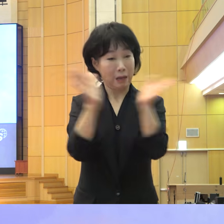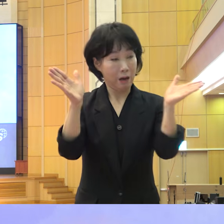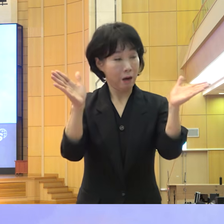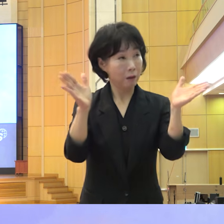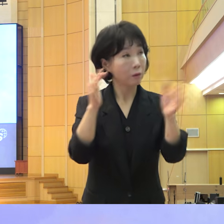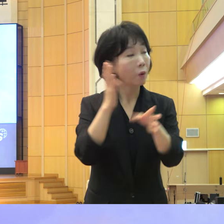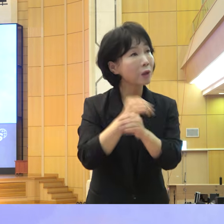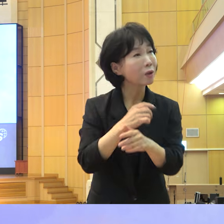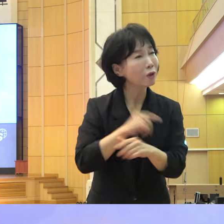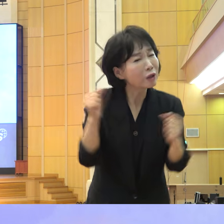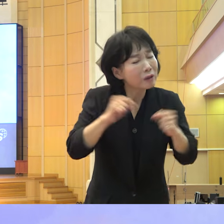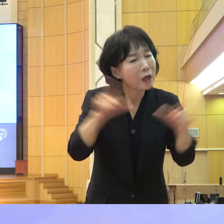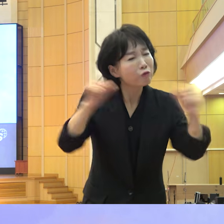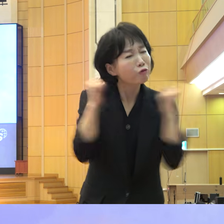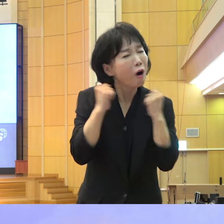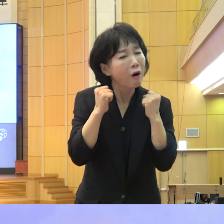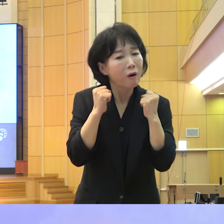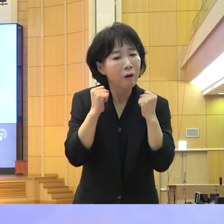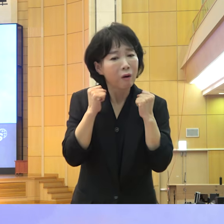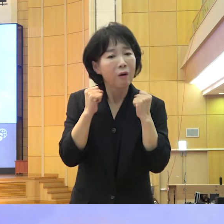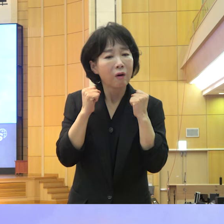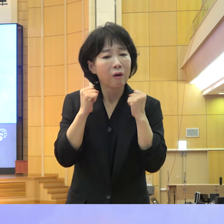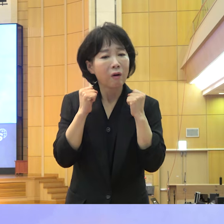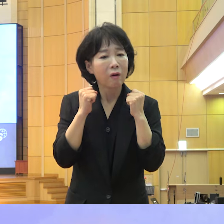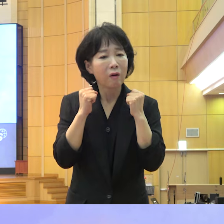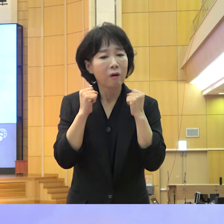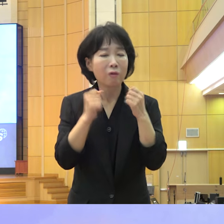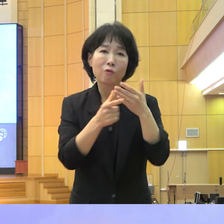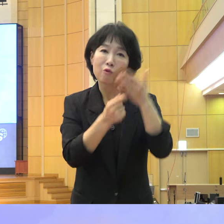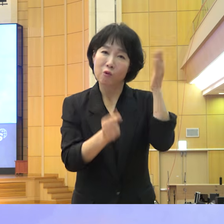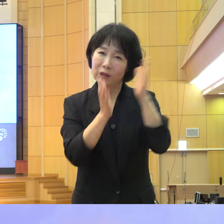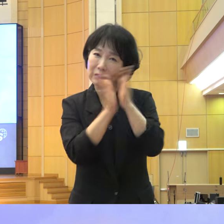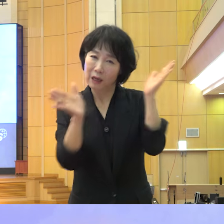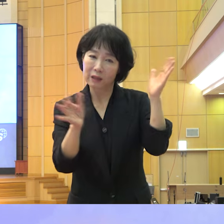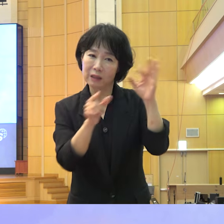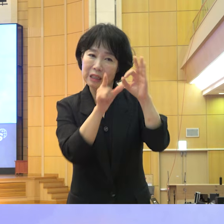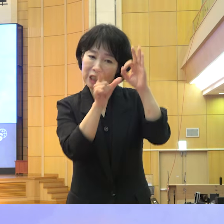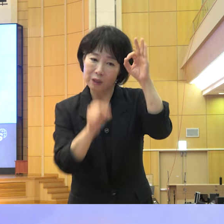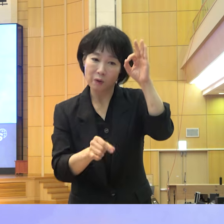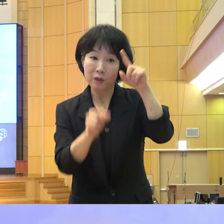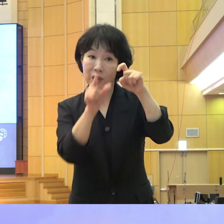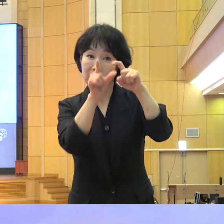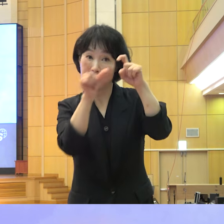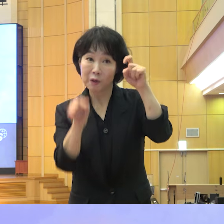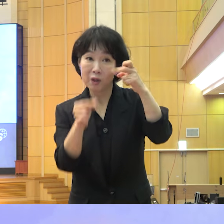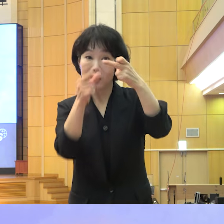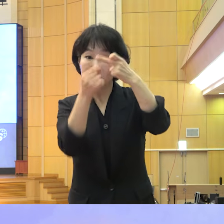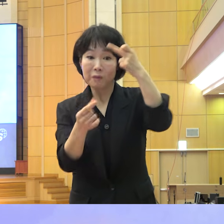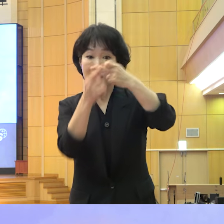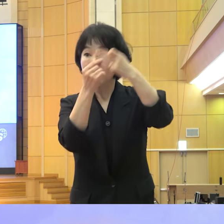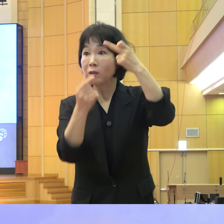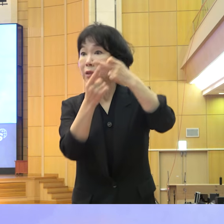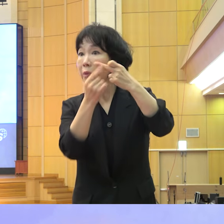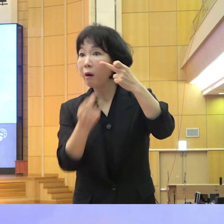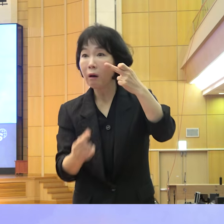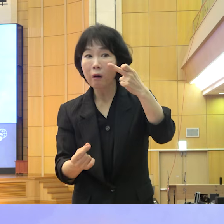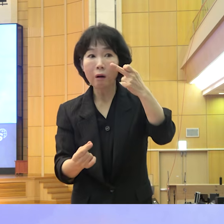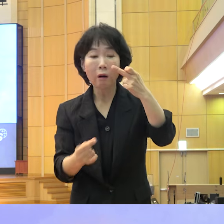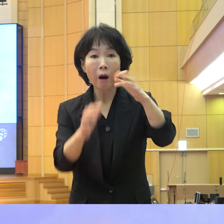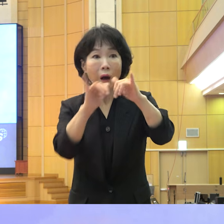12월 달이 됐습니다. 9월 28일 목회해서 10월 달 지나고 11월 달 지나고, 근데 교인이 별로